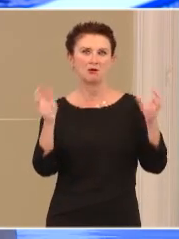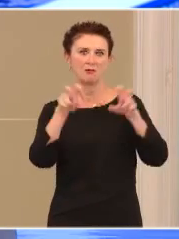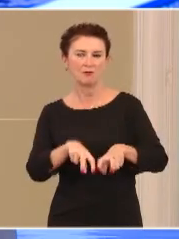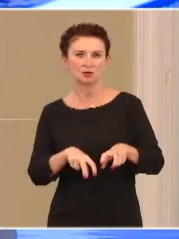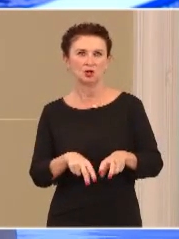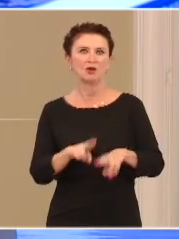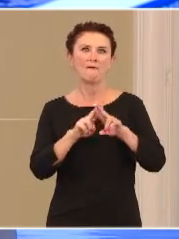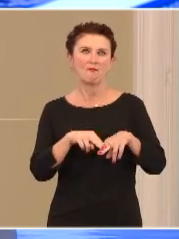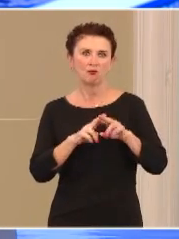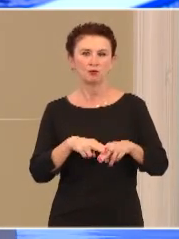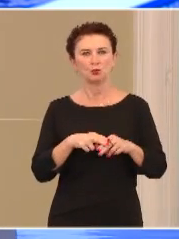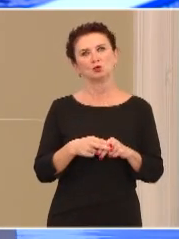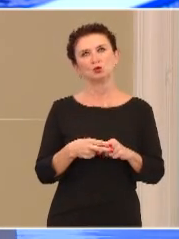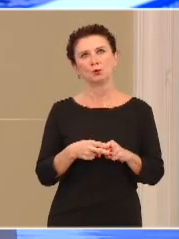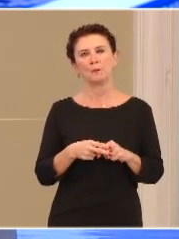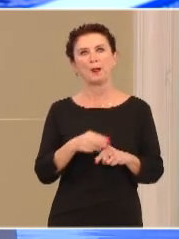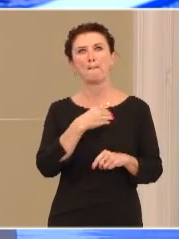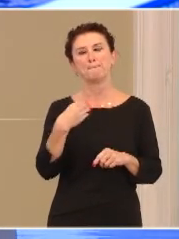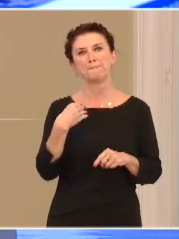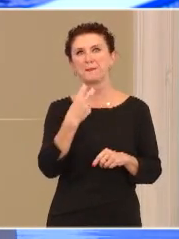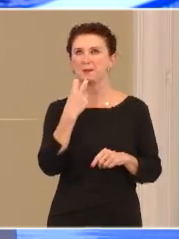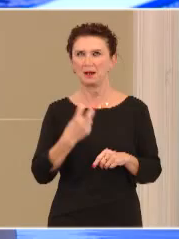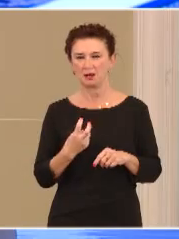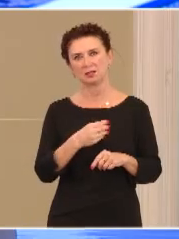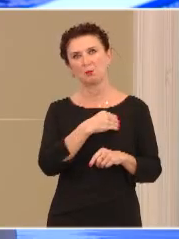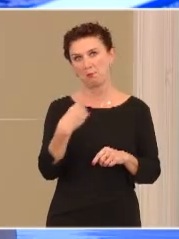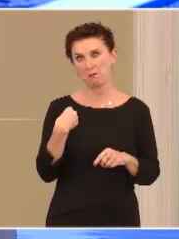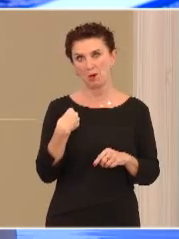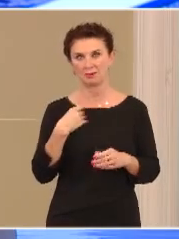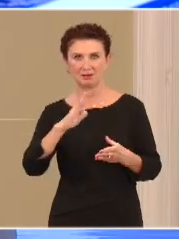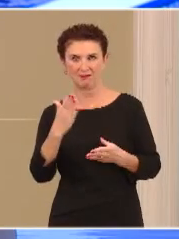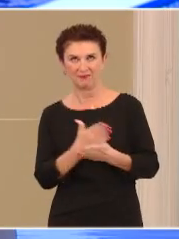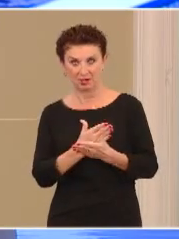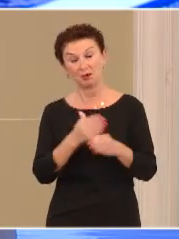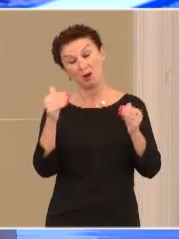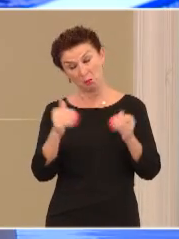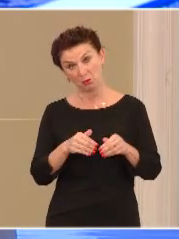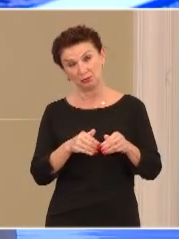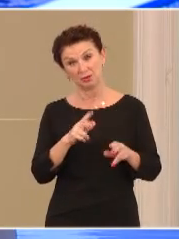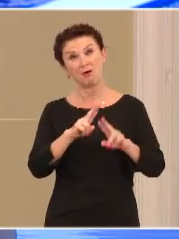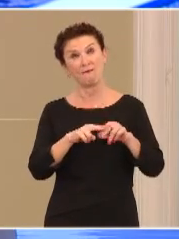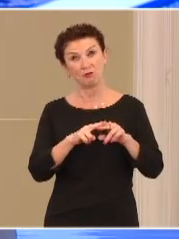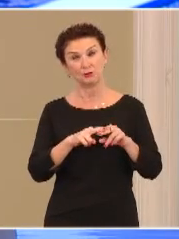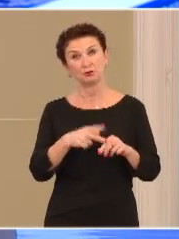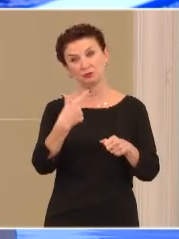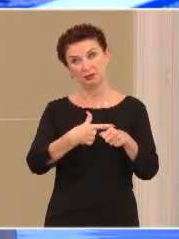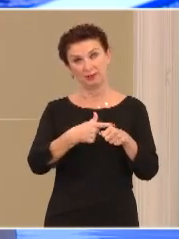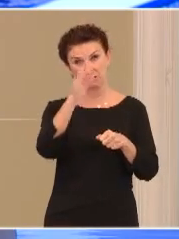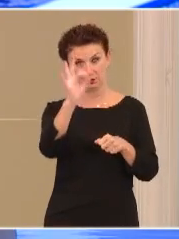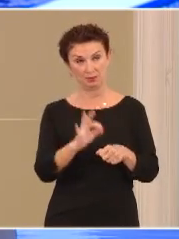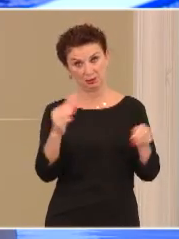Polskich Przedsiębiorstw, który to fundusz mógł też w 20% być wykorzystany